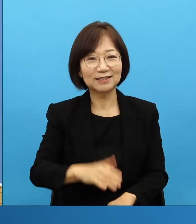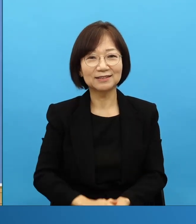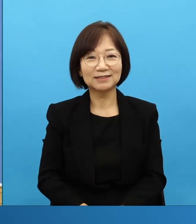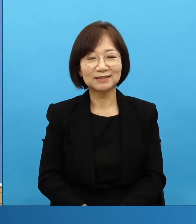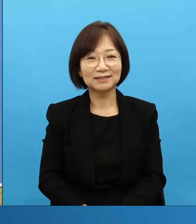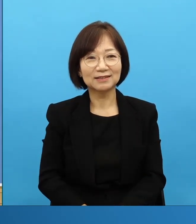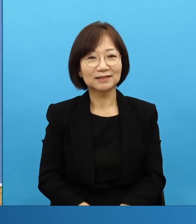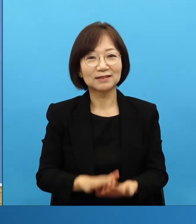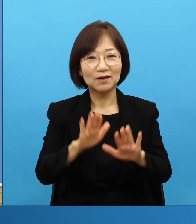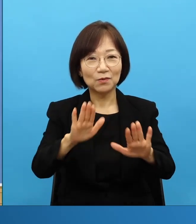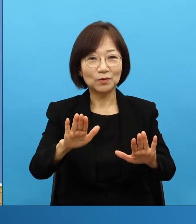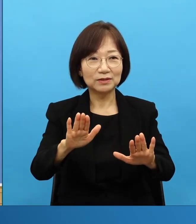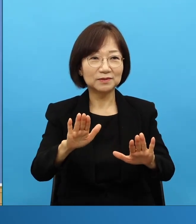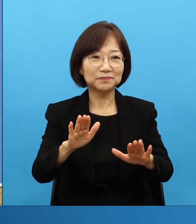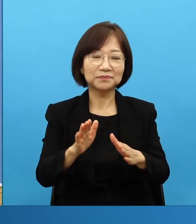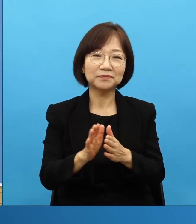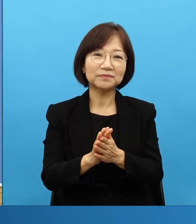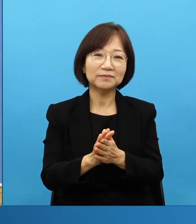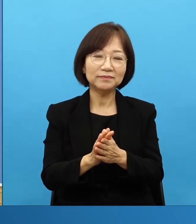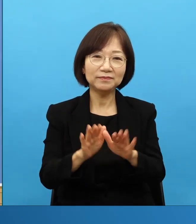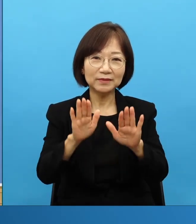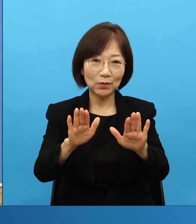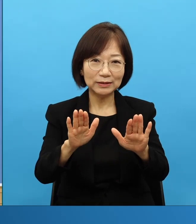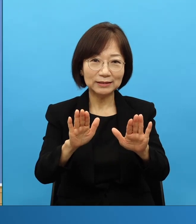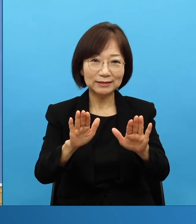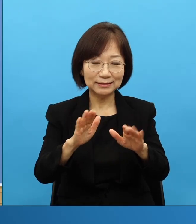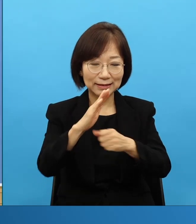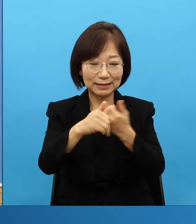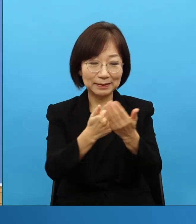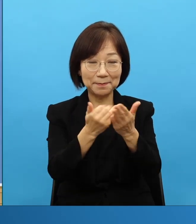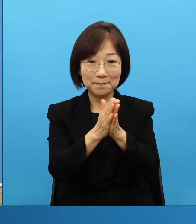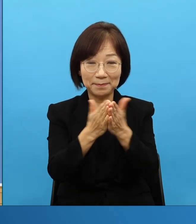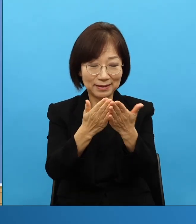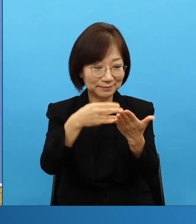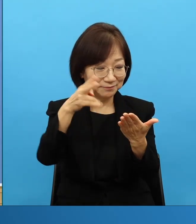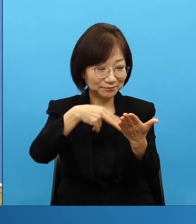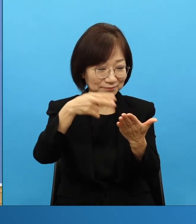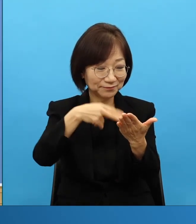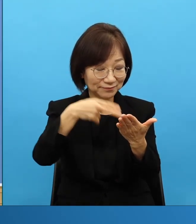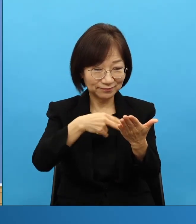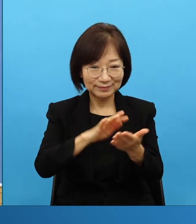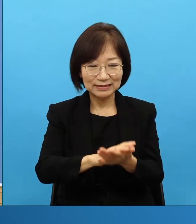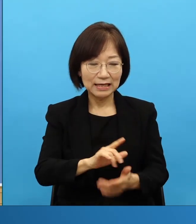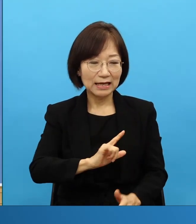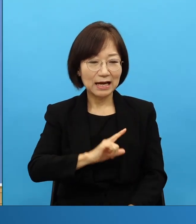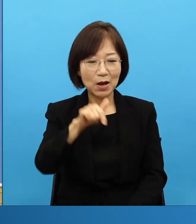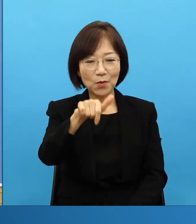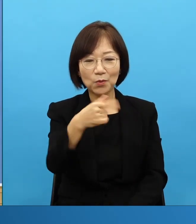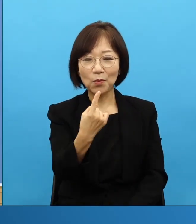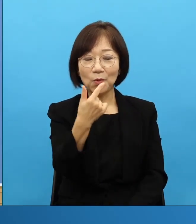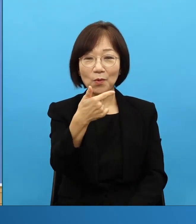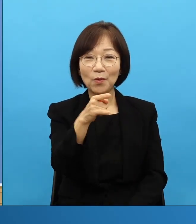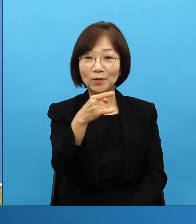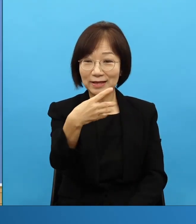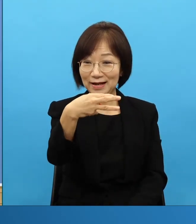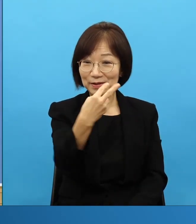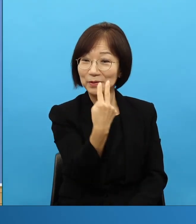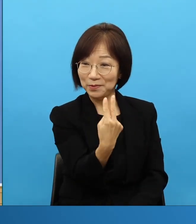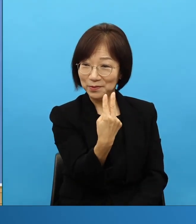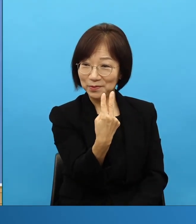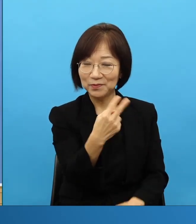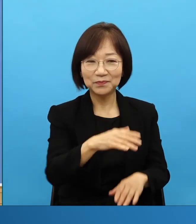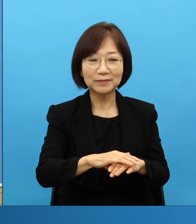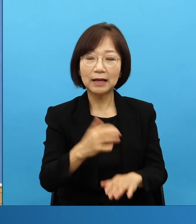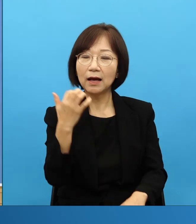읽었는데 고넬료라고 하는 사람이 베드로 초청해서 그 집에 예배하다가 성령 임한 내용이에요. Now,